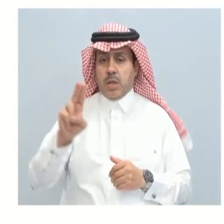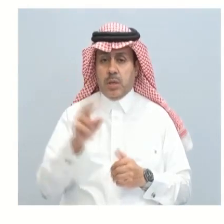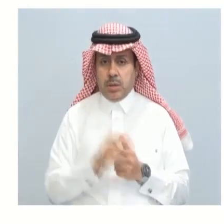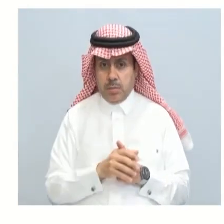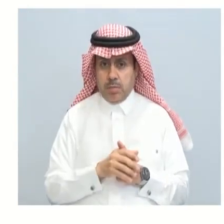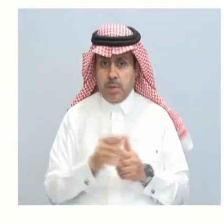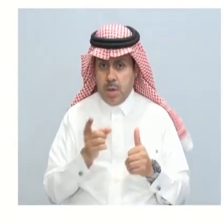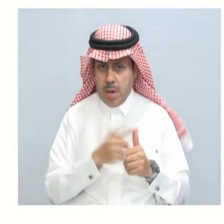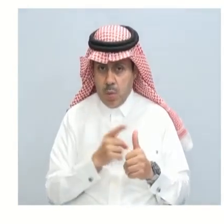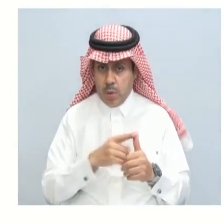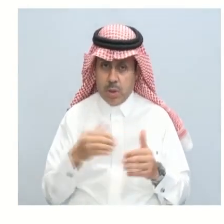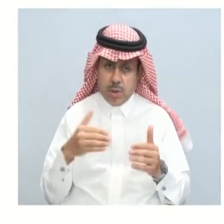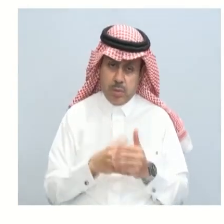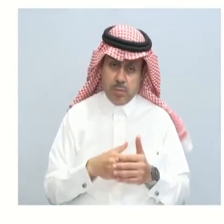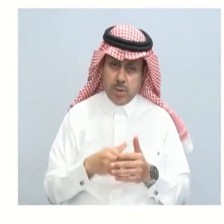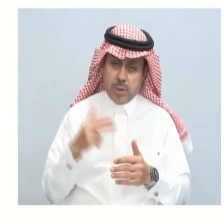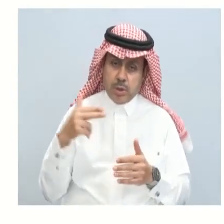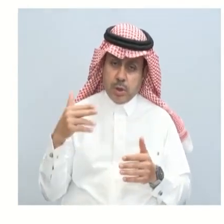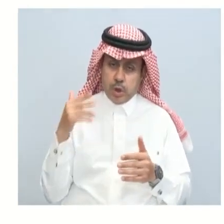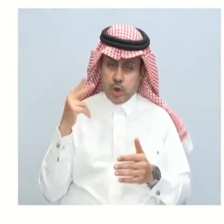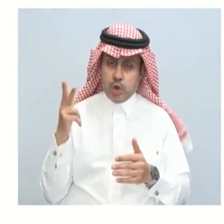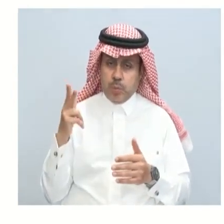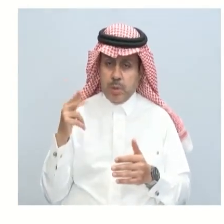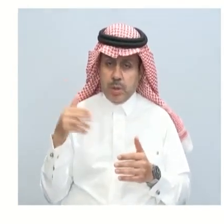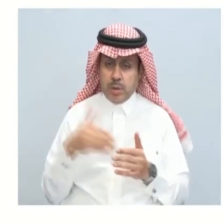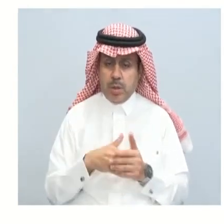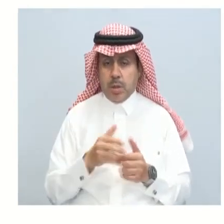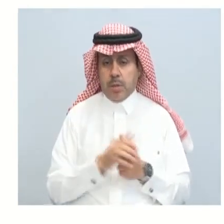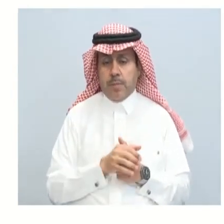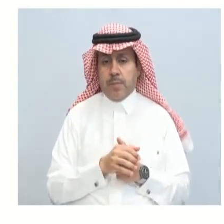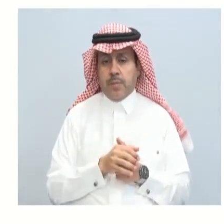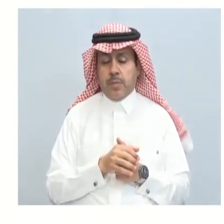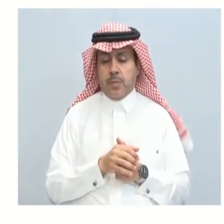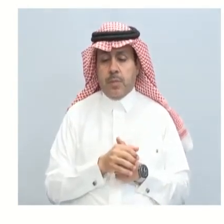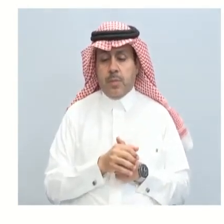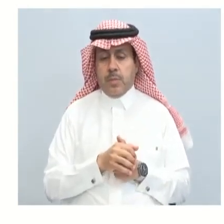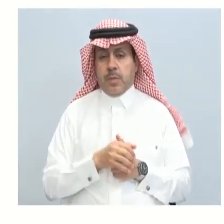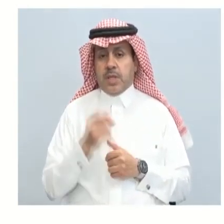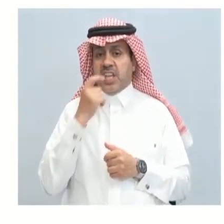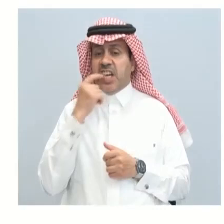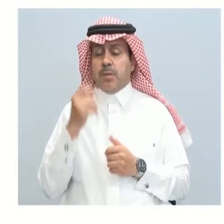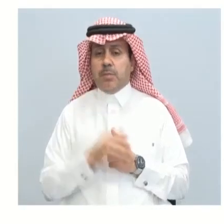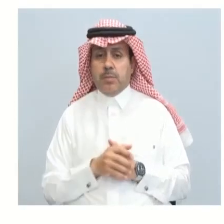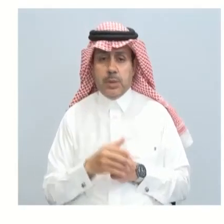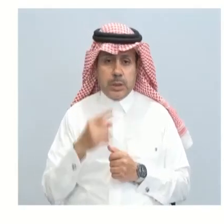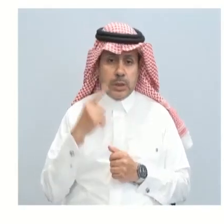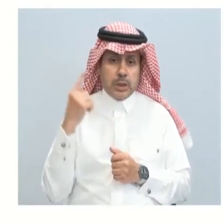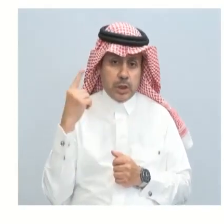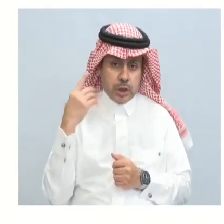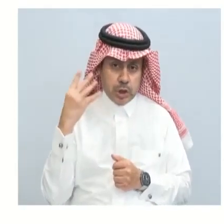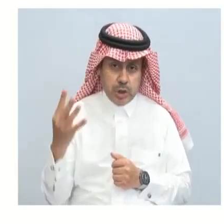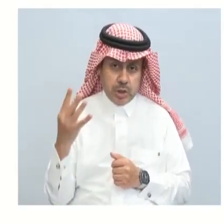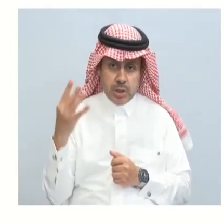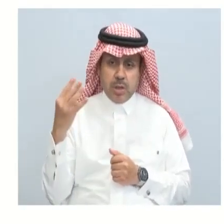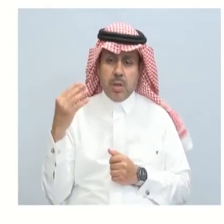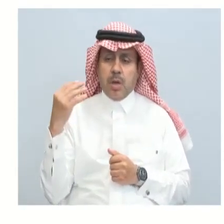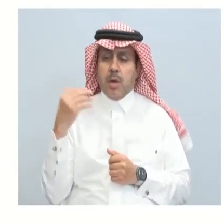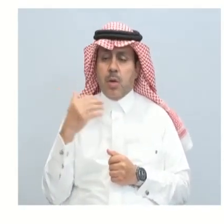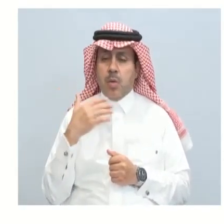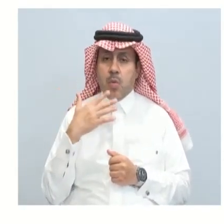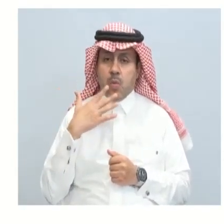الاول الى السادس جماد الاخره عام ت عام 994